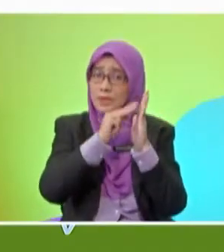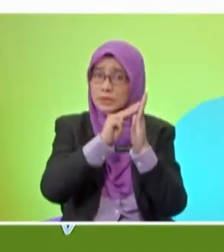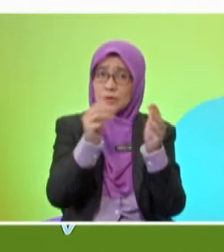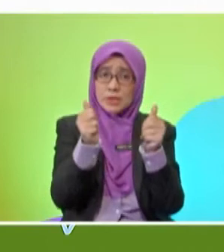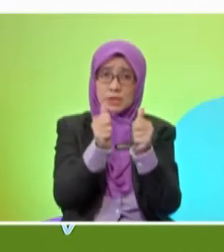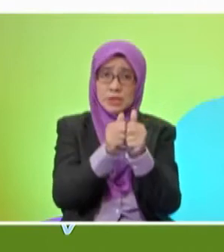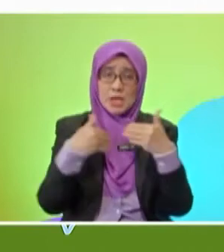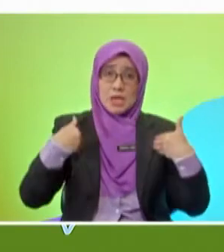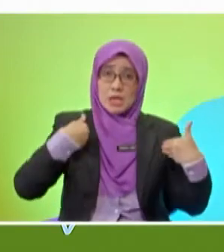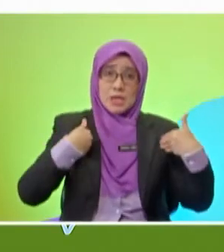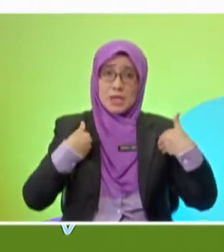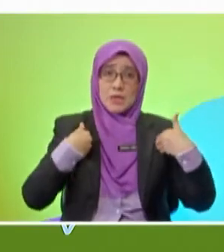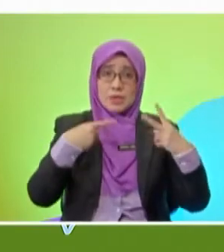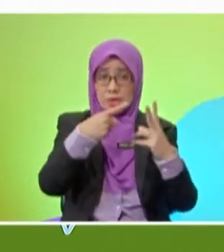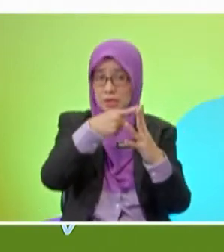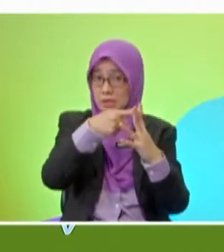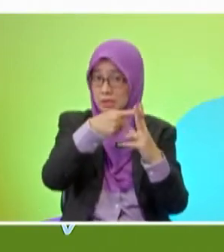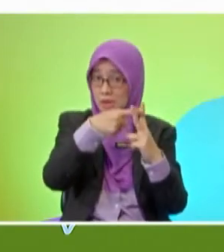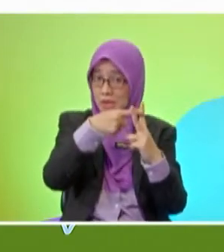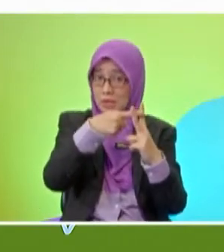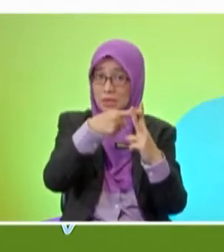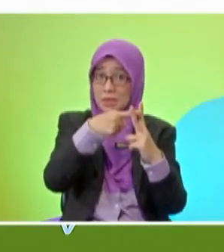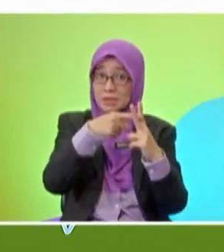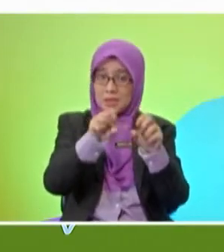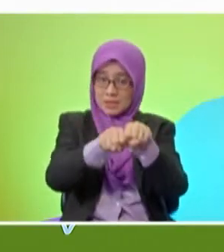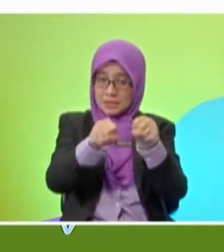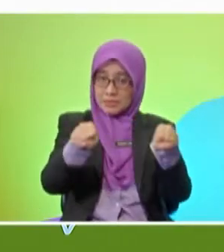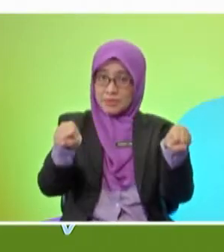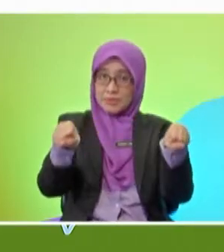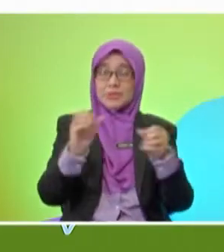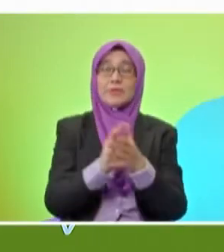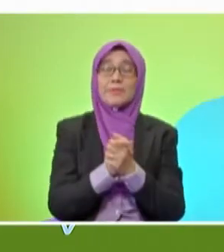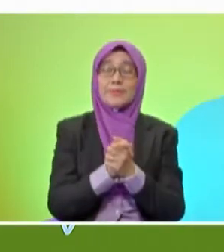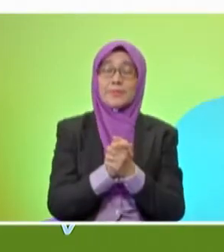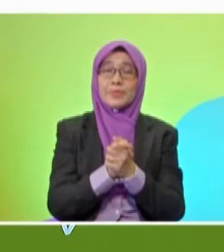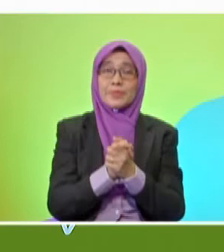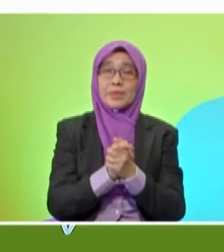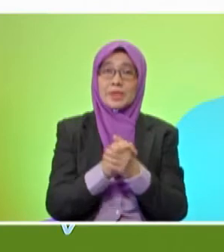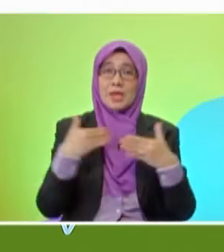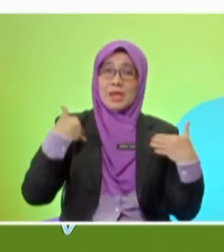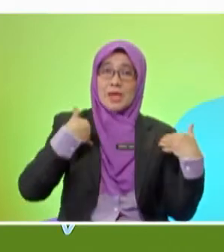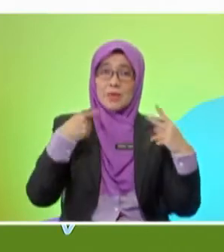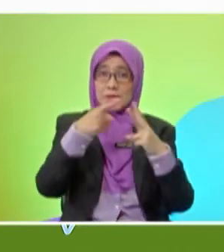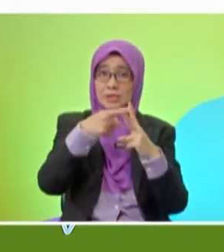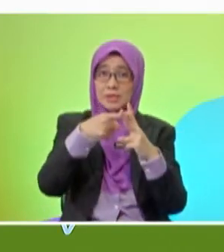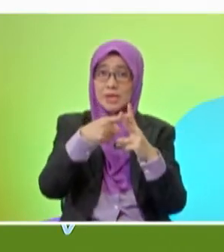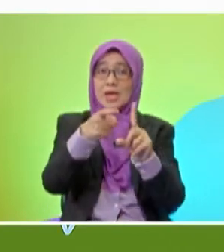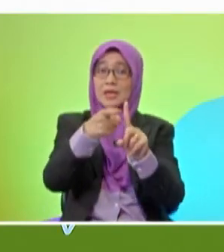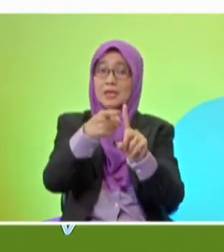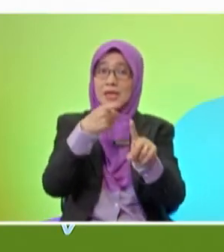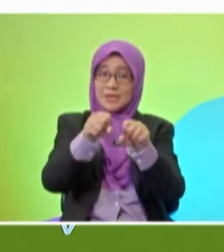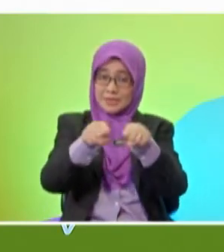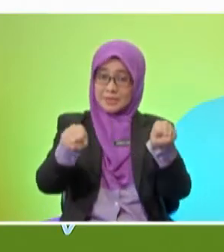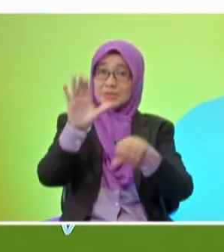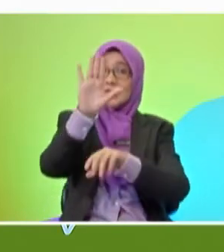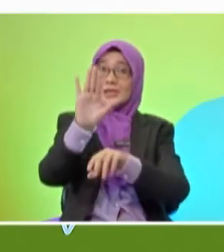Haiwan intraspecies Oke hewan intraspecies ini merupakan hewan dari spesies yang sama